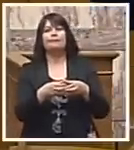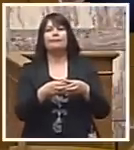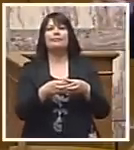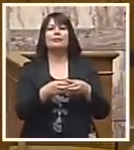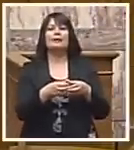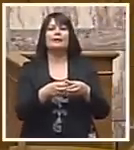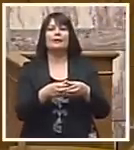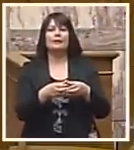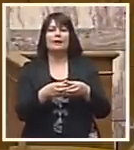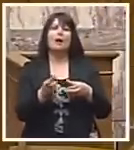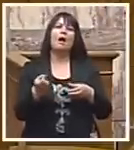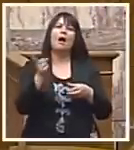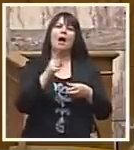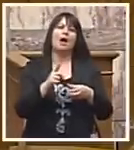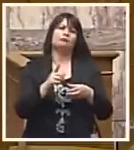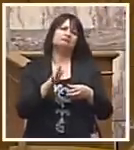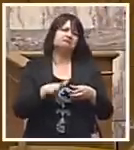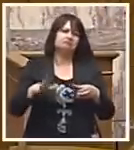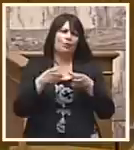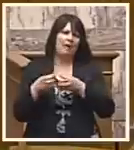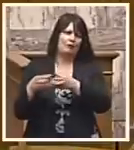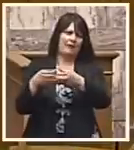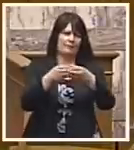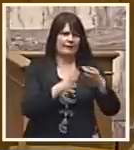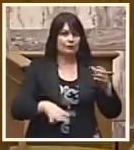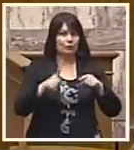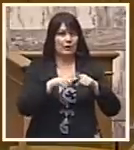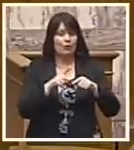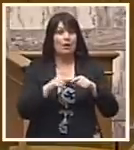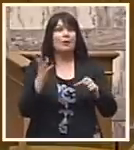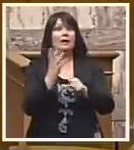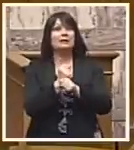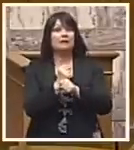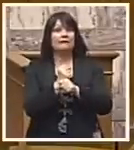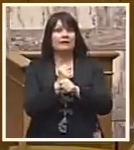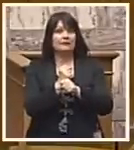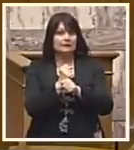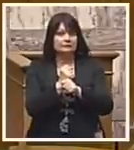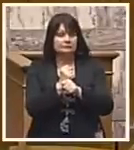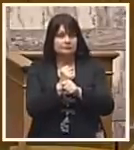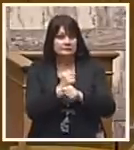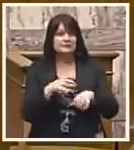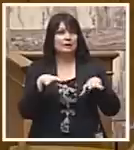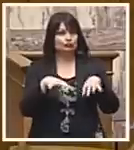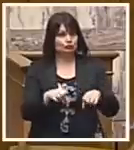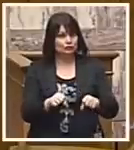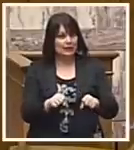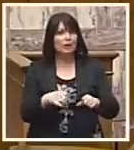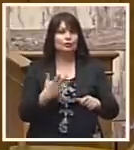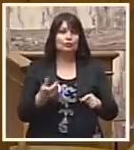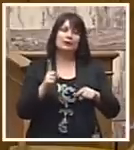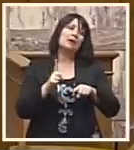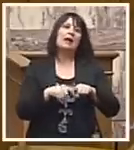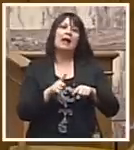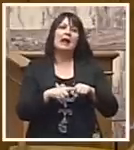και μεγαλύτερα πολλές φορές του ελληνικού λαού, κατάφερναν να φτάσουν στην εξουσία, τότε η χώρα έμενε